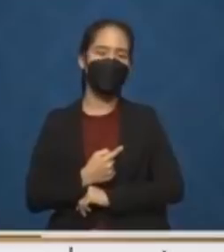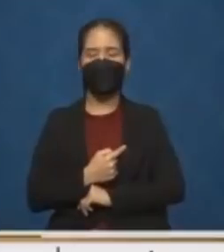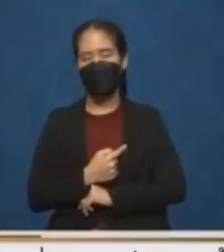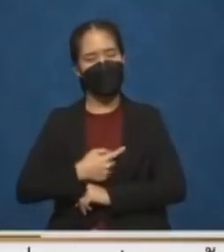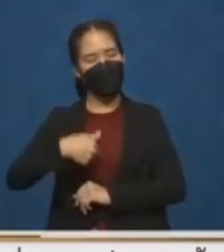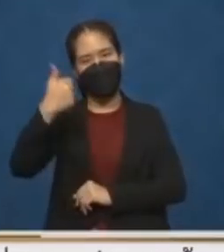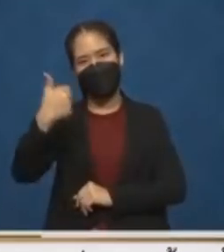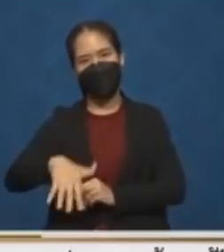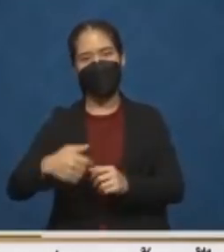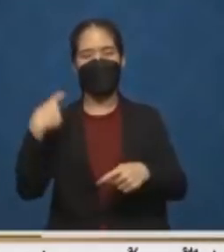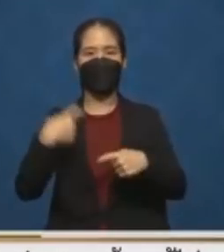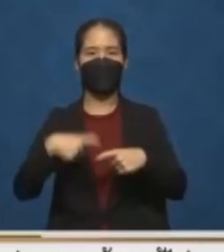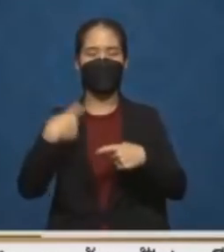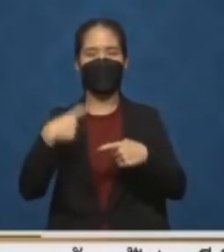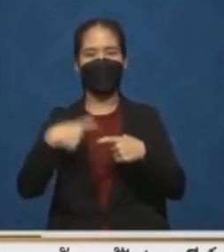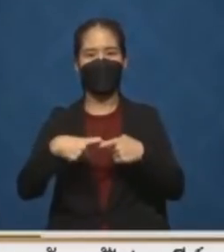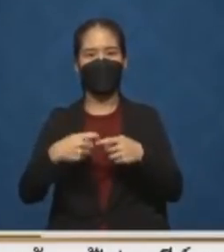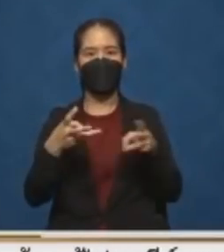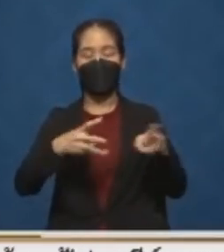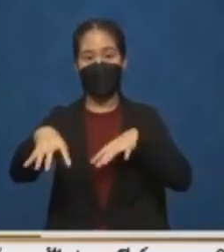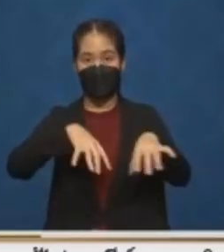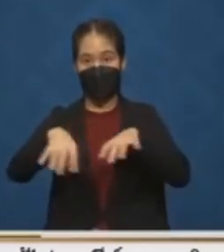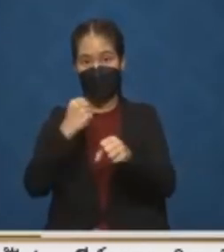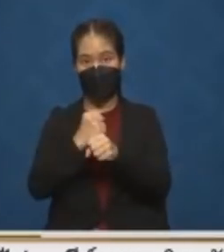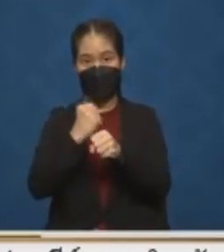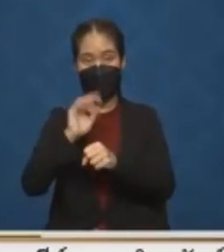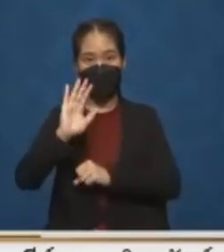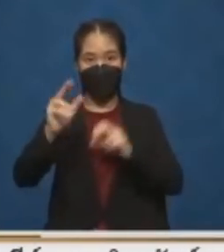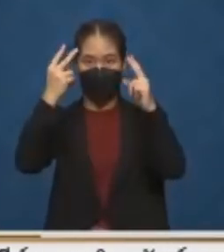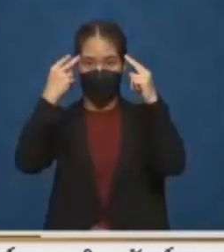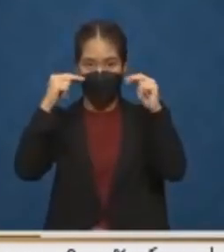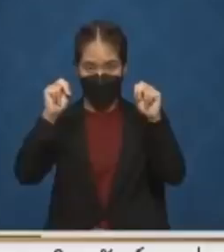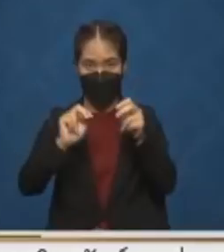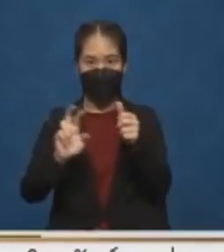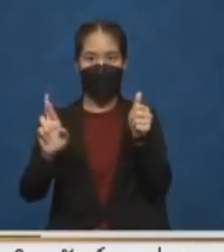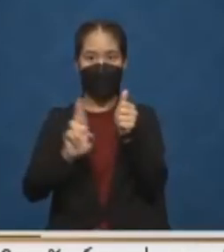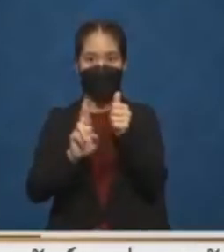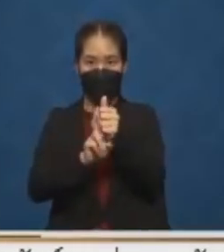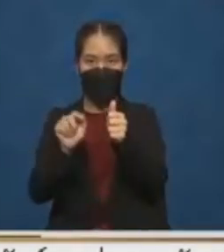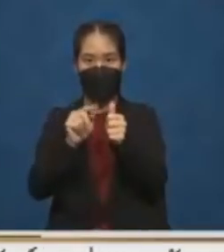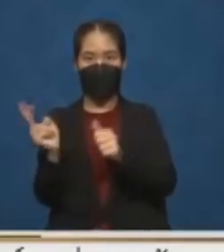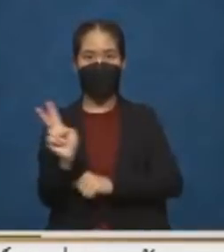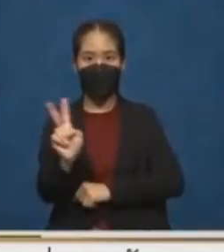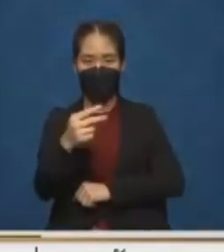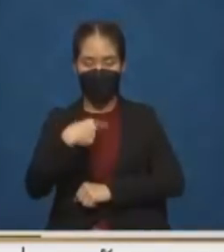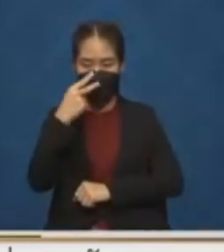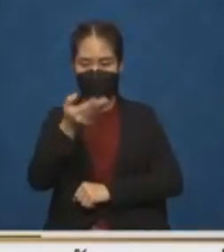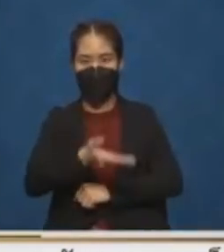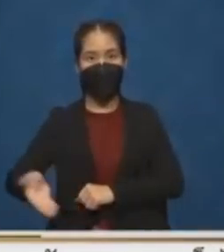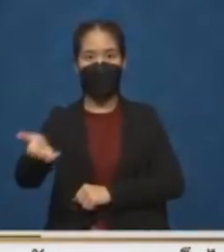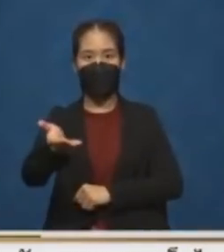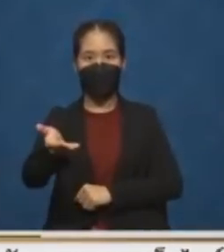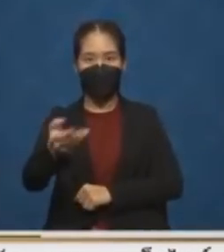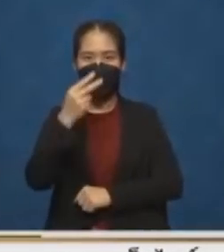การบริหารงานของคนเอกประยุทยและนายอนุทินสะท้อนได้เหนถึงระบบราชการที่มีความล้าหังครั ทประท